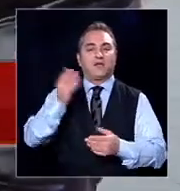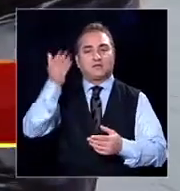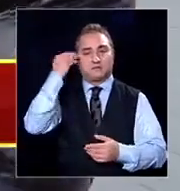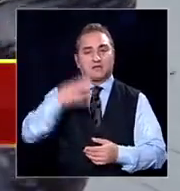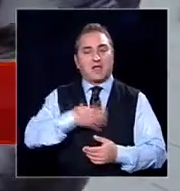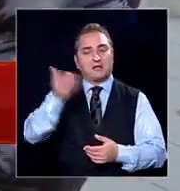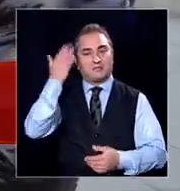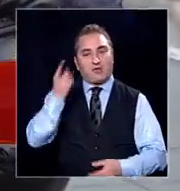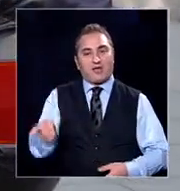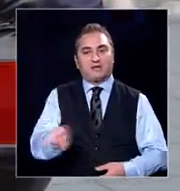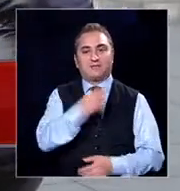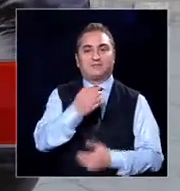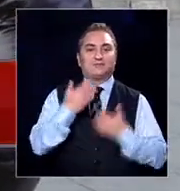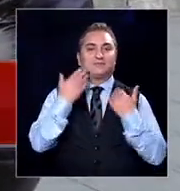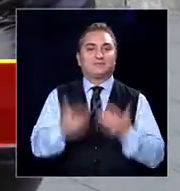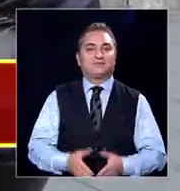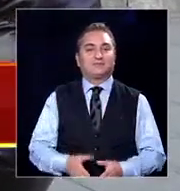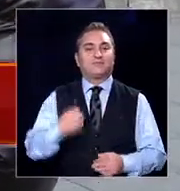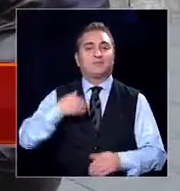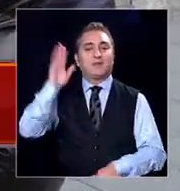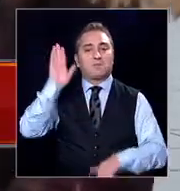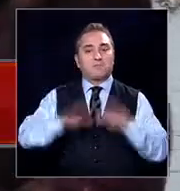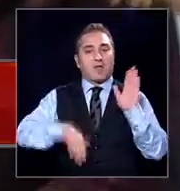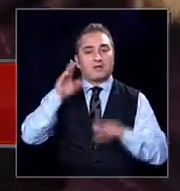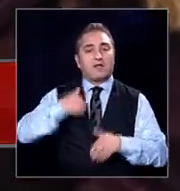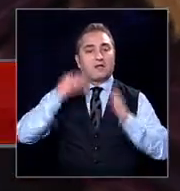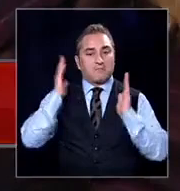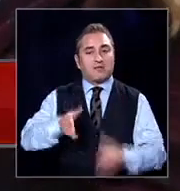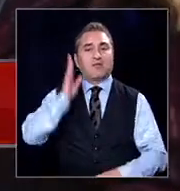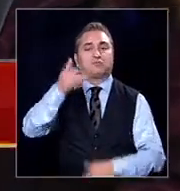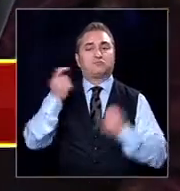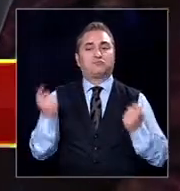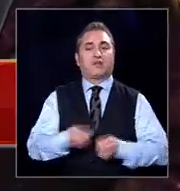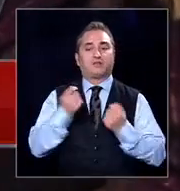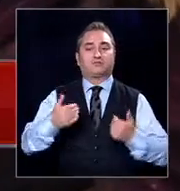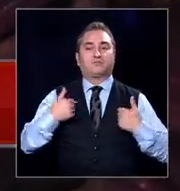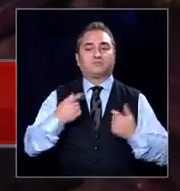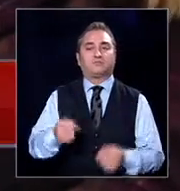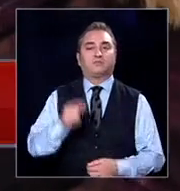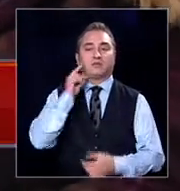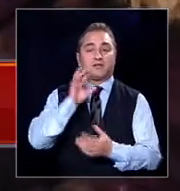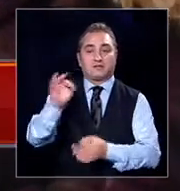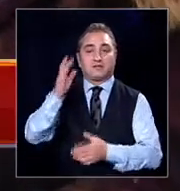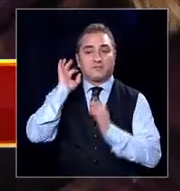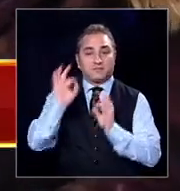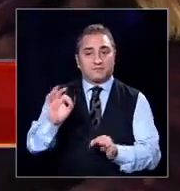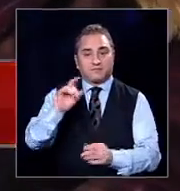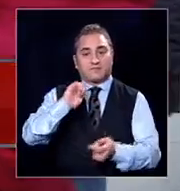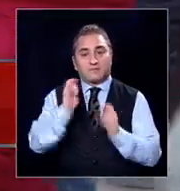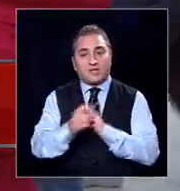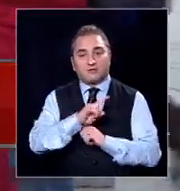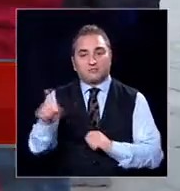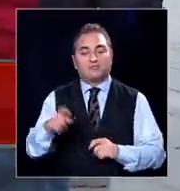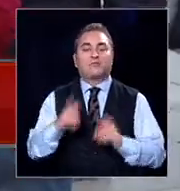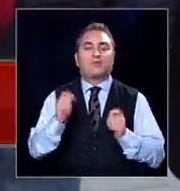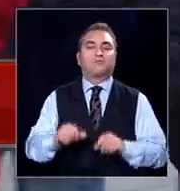boyarım. Çalışmadığım iş kalmadı. Ben badanaya bile gittim millete. Baktım mücadelesinin sonunda adam gene aynı. O zaman yapılacak başka bir şey yok. Böyle